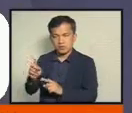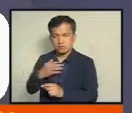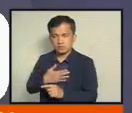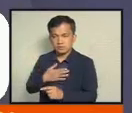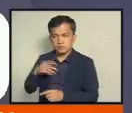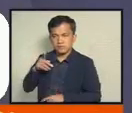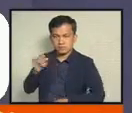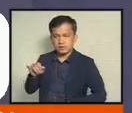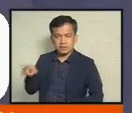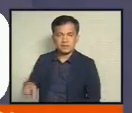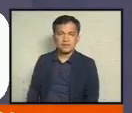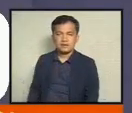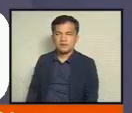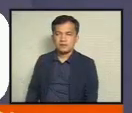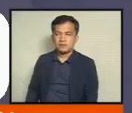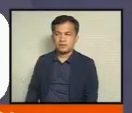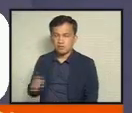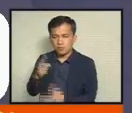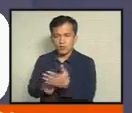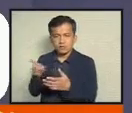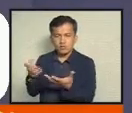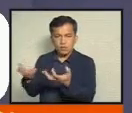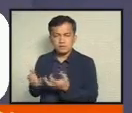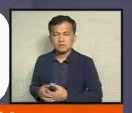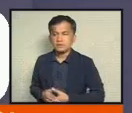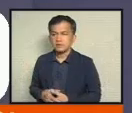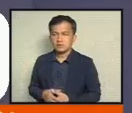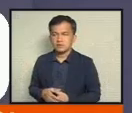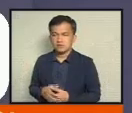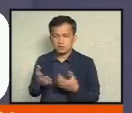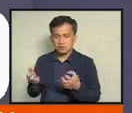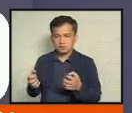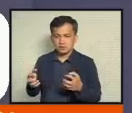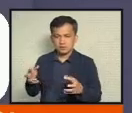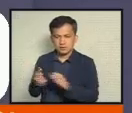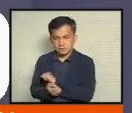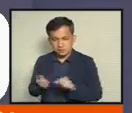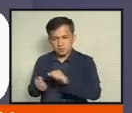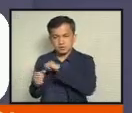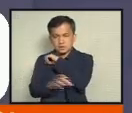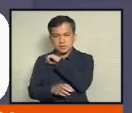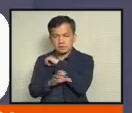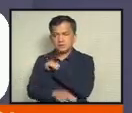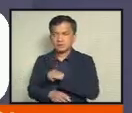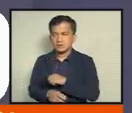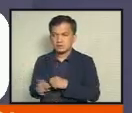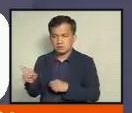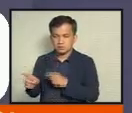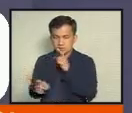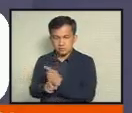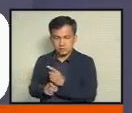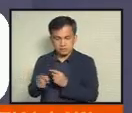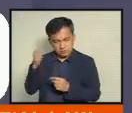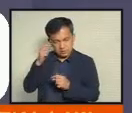mong What do you want? You want to destroy a country? Can you really think